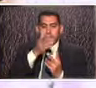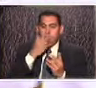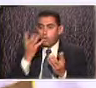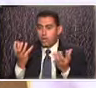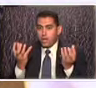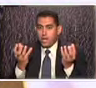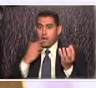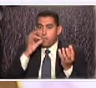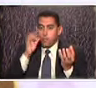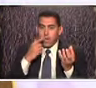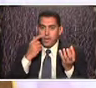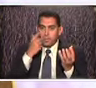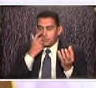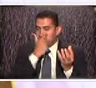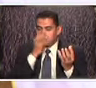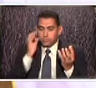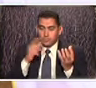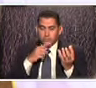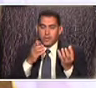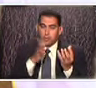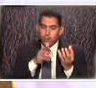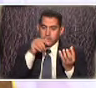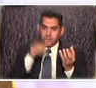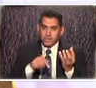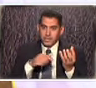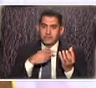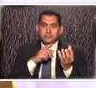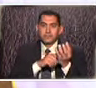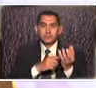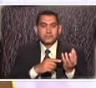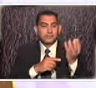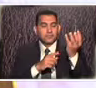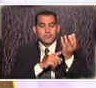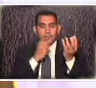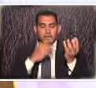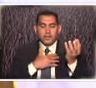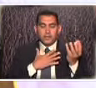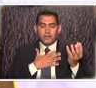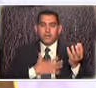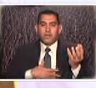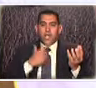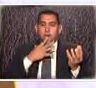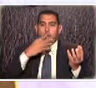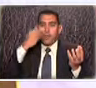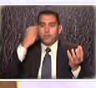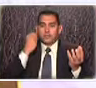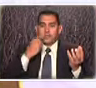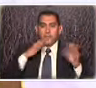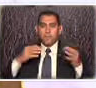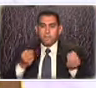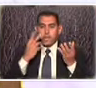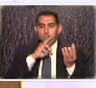بين ان ننظر الى المعاني المجرده التي البعض يسميها مثاليه نعم وتحكيم المطالب